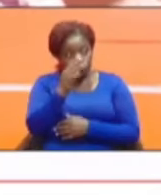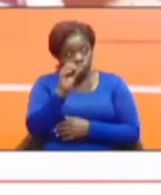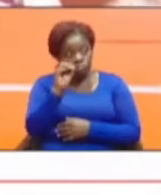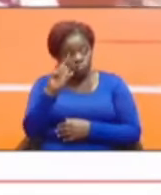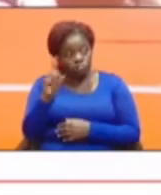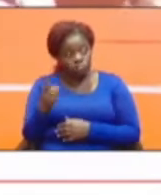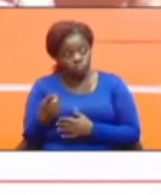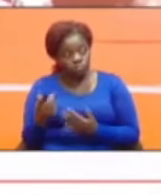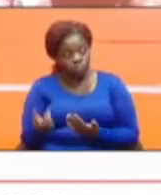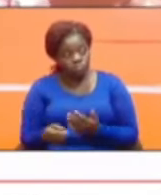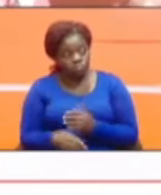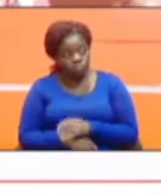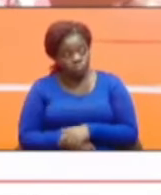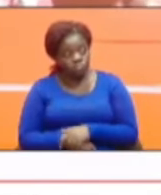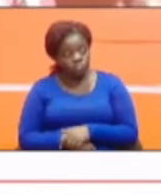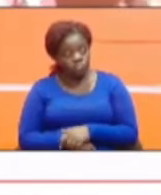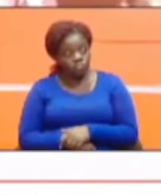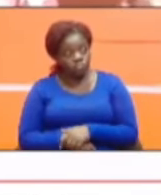gano